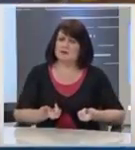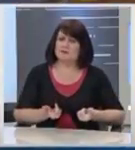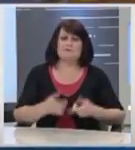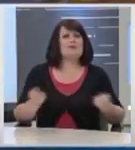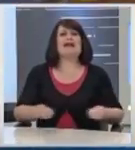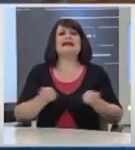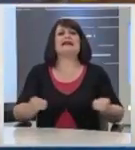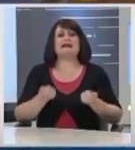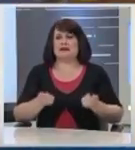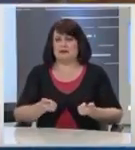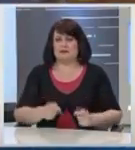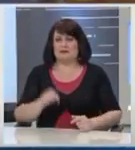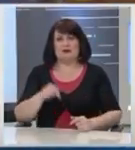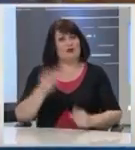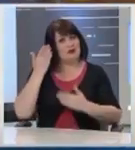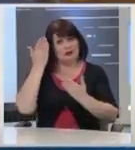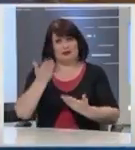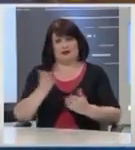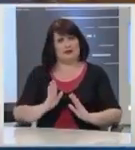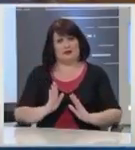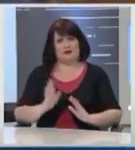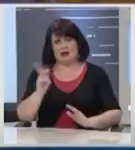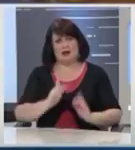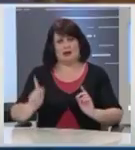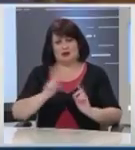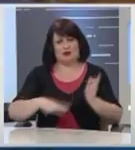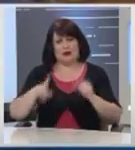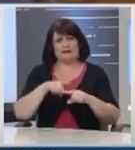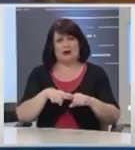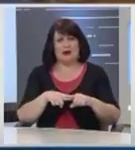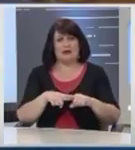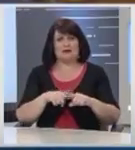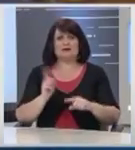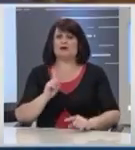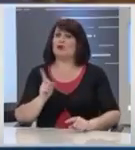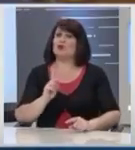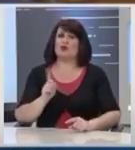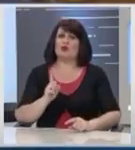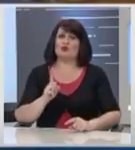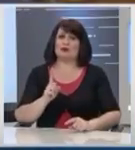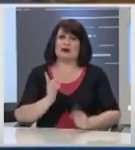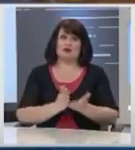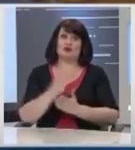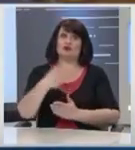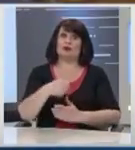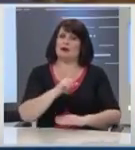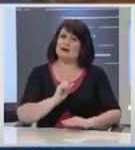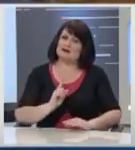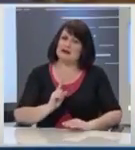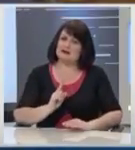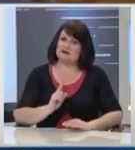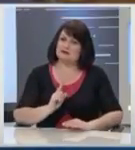που δεν τιμά ούτε την ελληνική κοινωνία, ούτε το δικαιακό μας σύστημα, αλλά